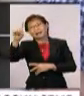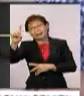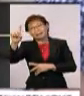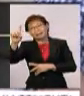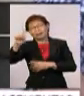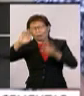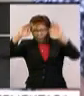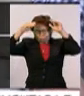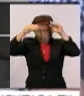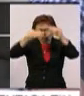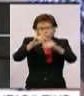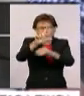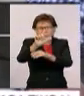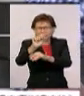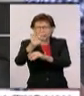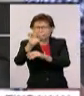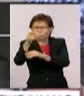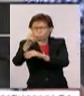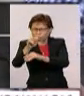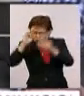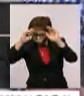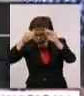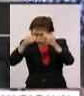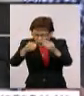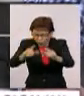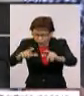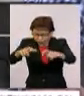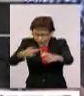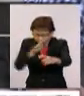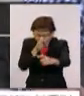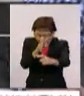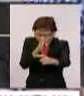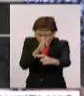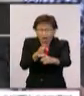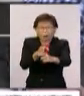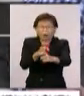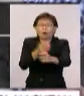in Labuan, to focus as well, divert